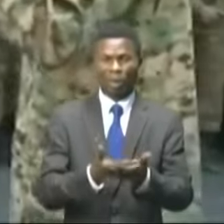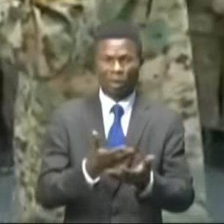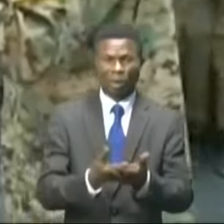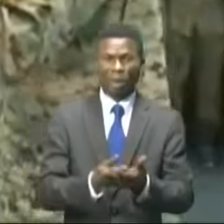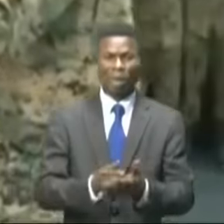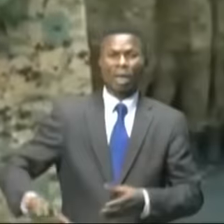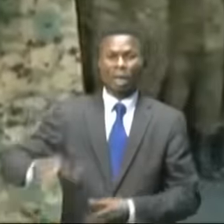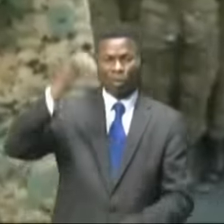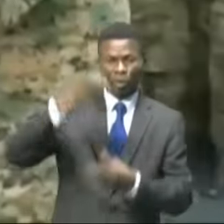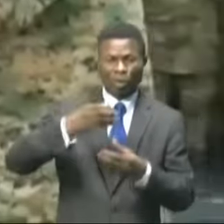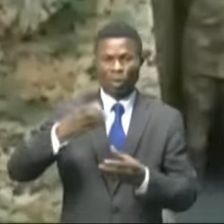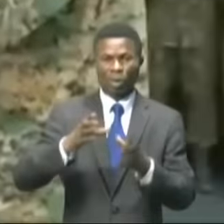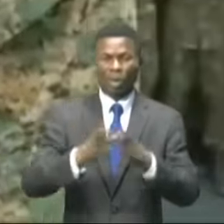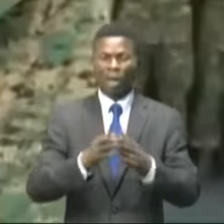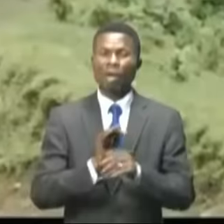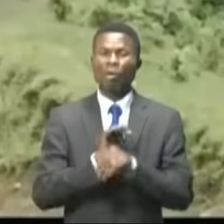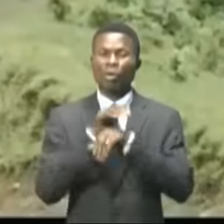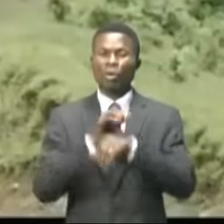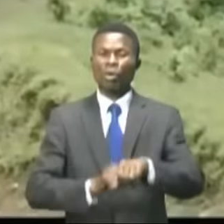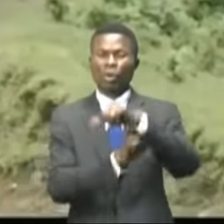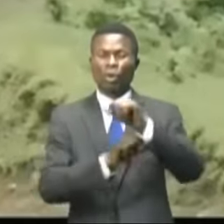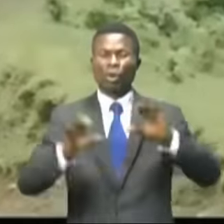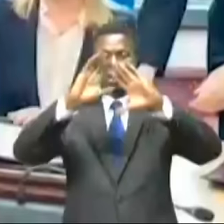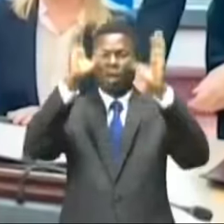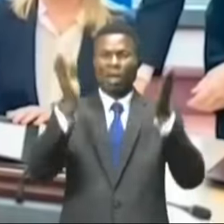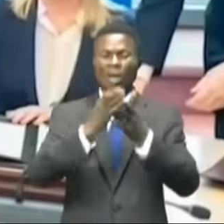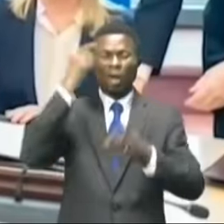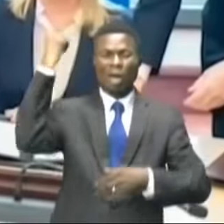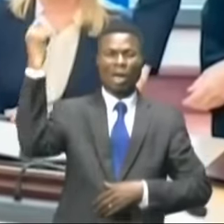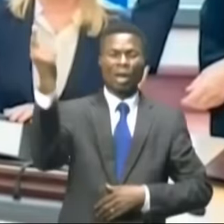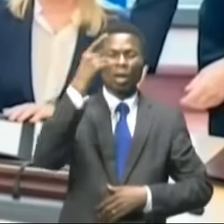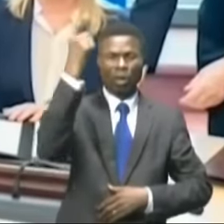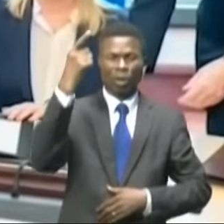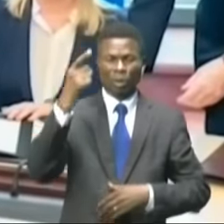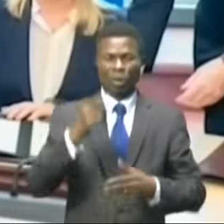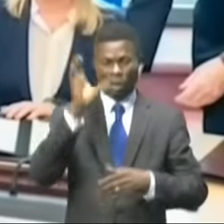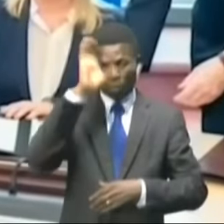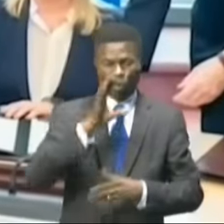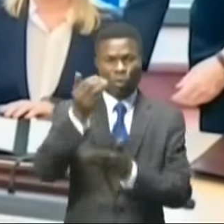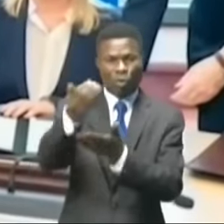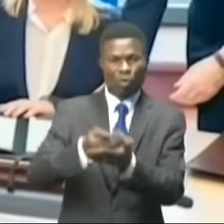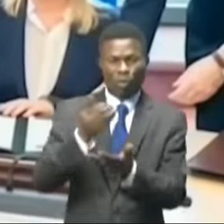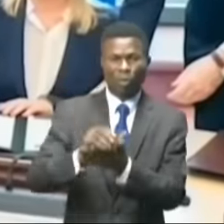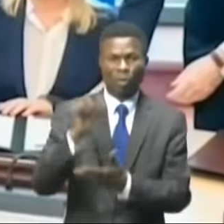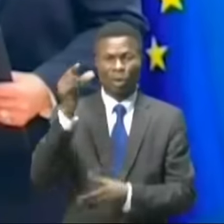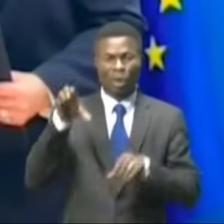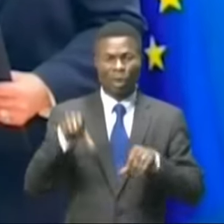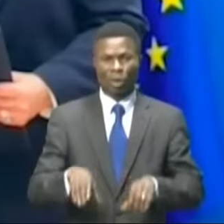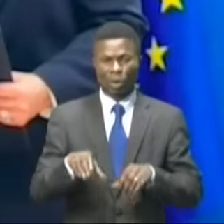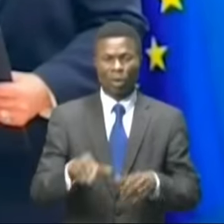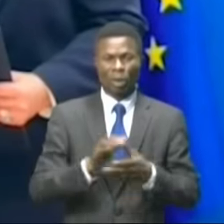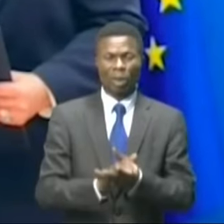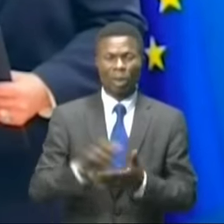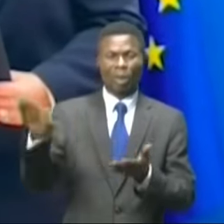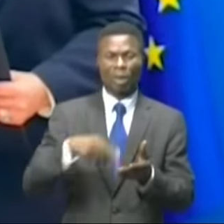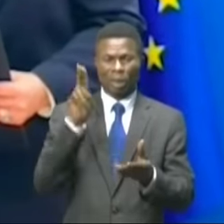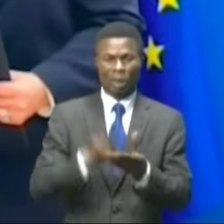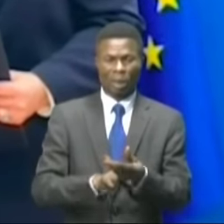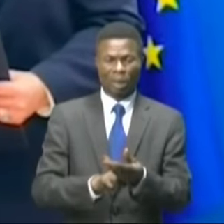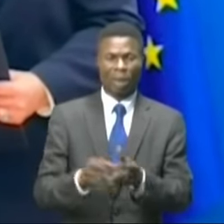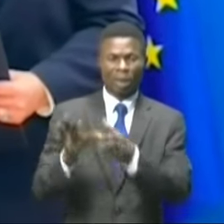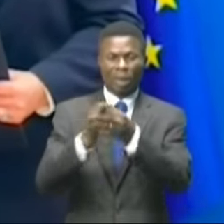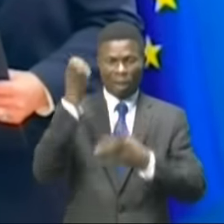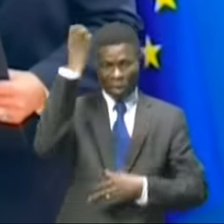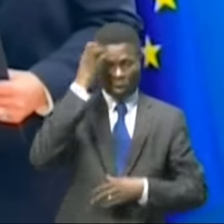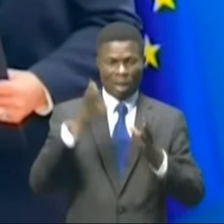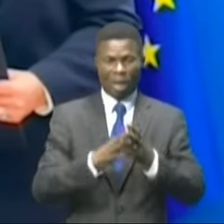Rwanda avec la complicité de la communauté internationale pour piller les richesses du Congo. Le récent contrat entre l'Union européenne et